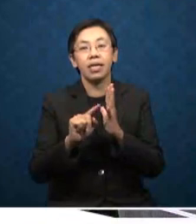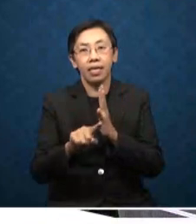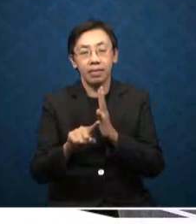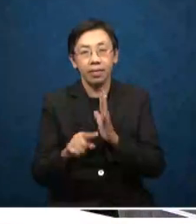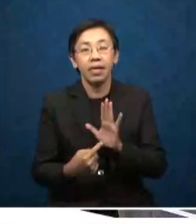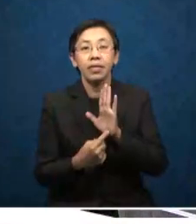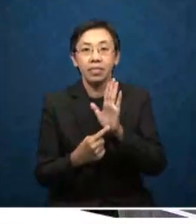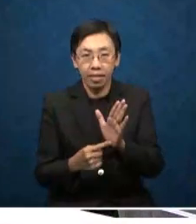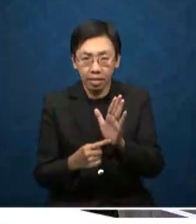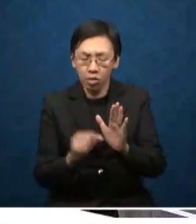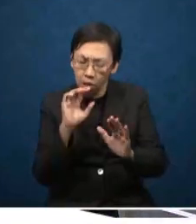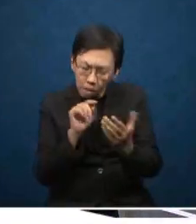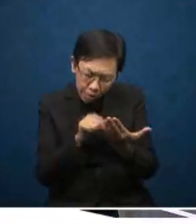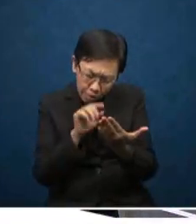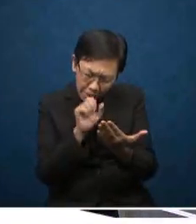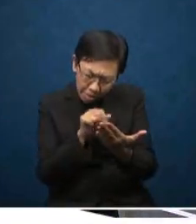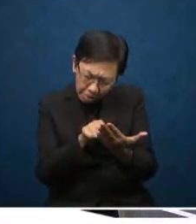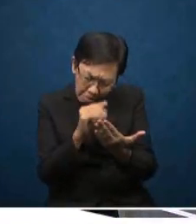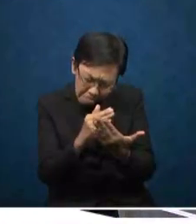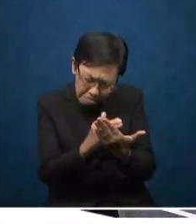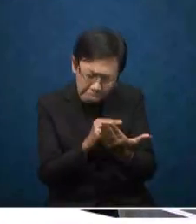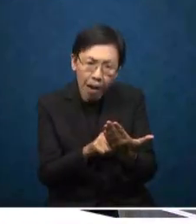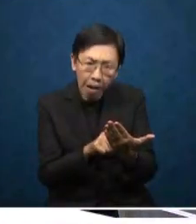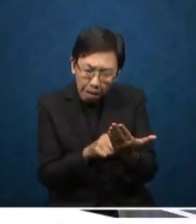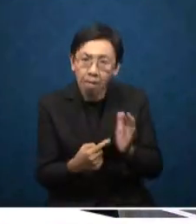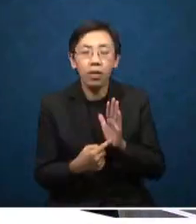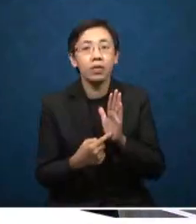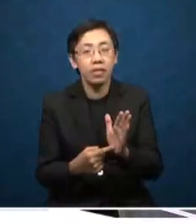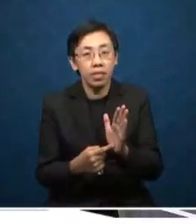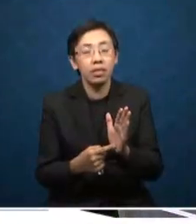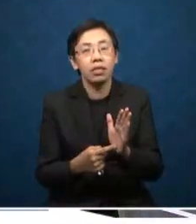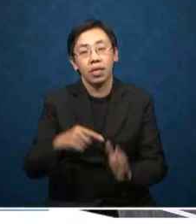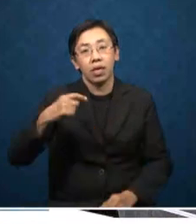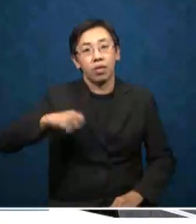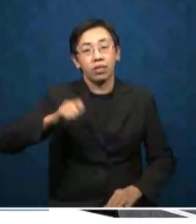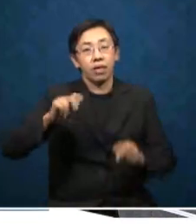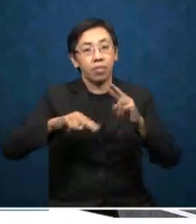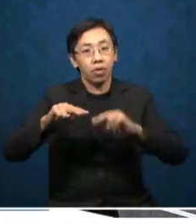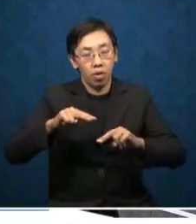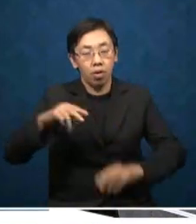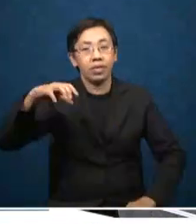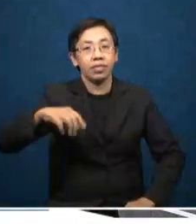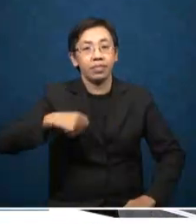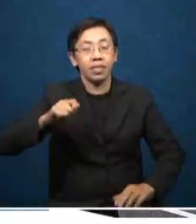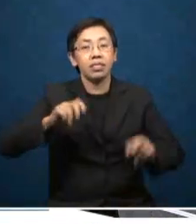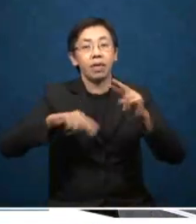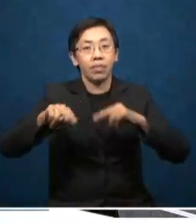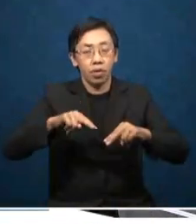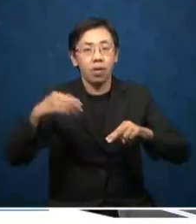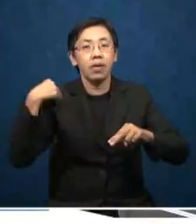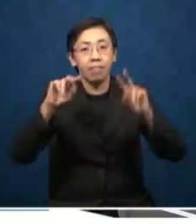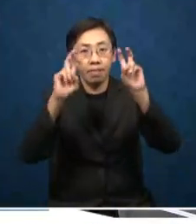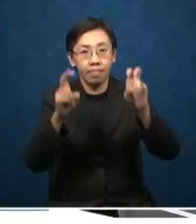และข้อสังเกตเกี่ยวกับการปฏิบัติราชการของศาลปกครองและสำนักงานศาลปกครองรวม 4ประเด็น